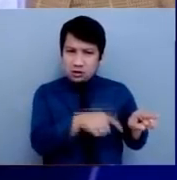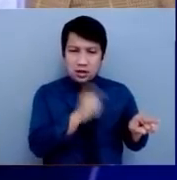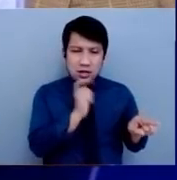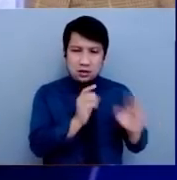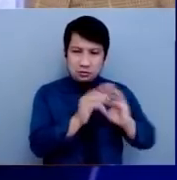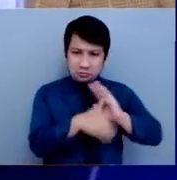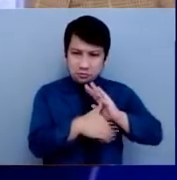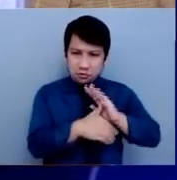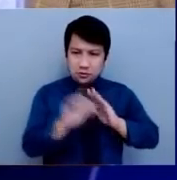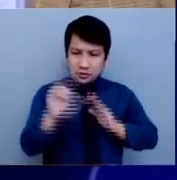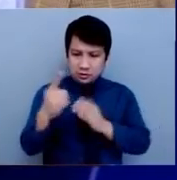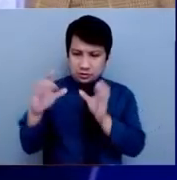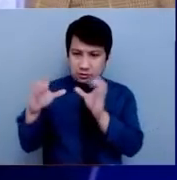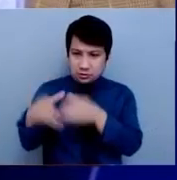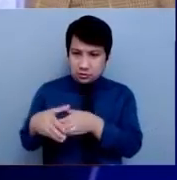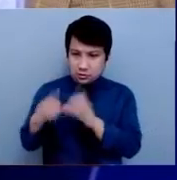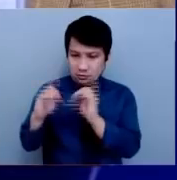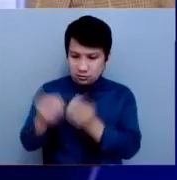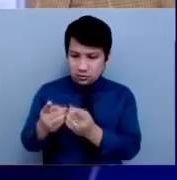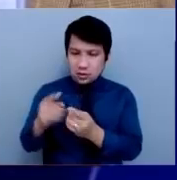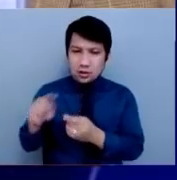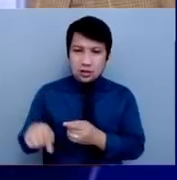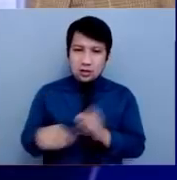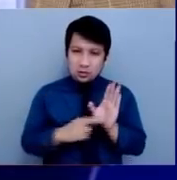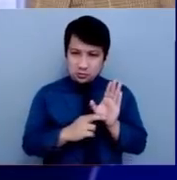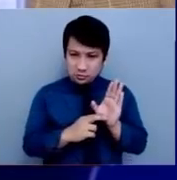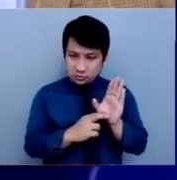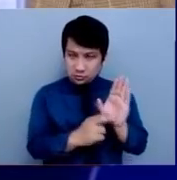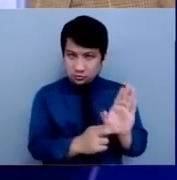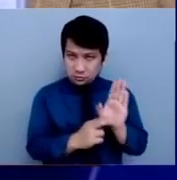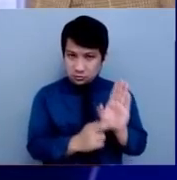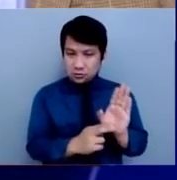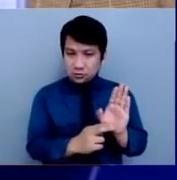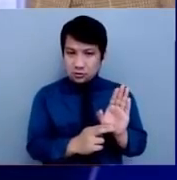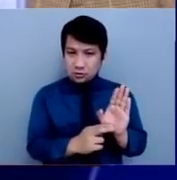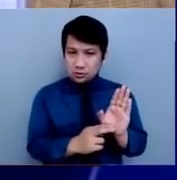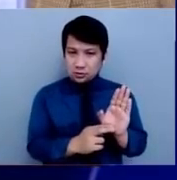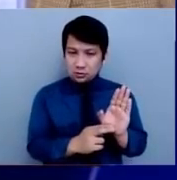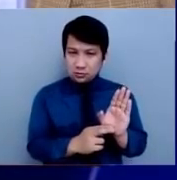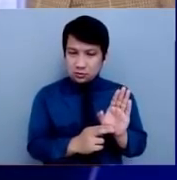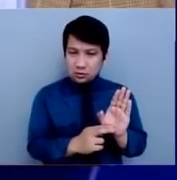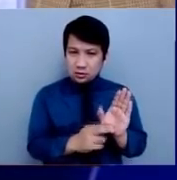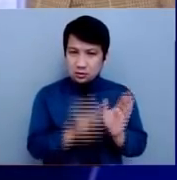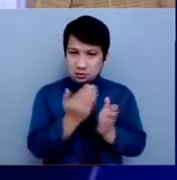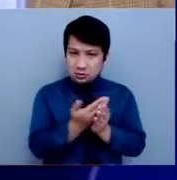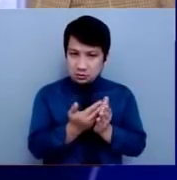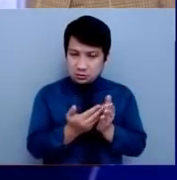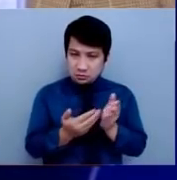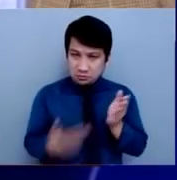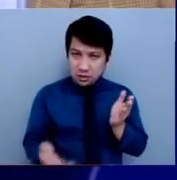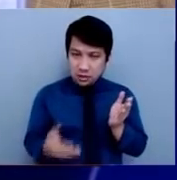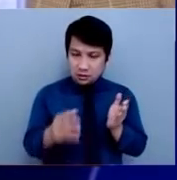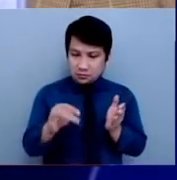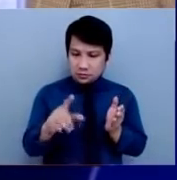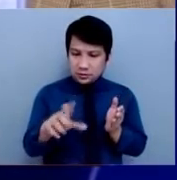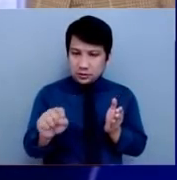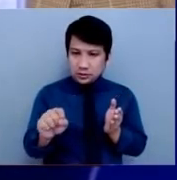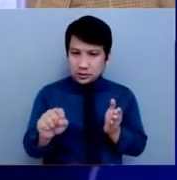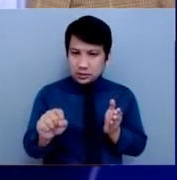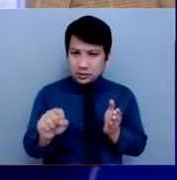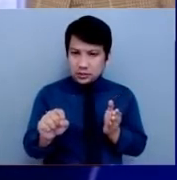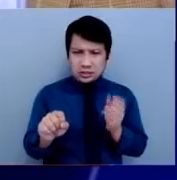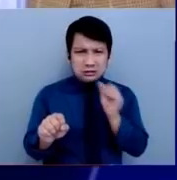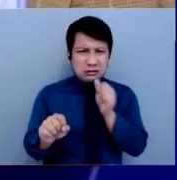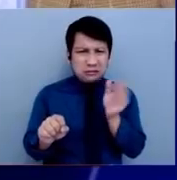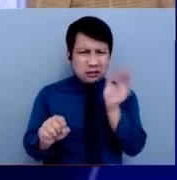Second Division na yung representation ni Marcos Jr. ay material pero hindi false. Ano pong ibig